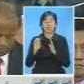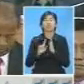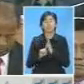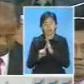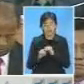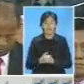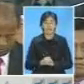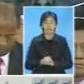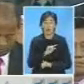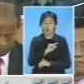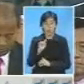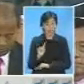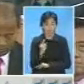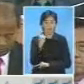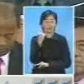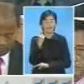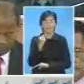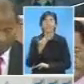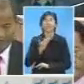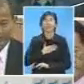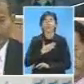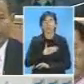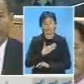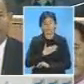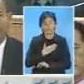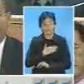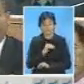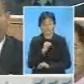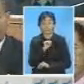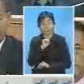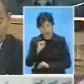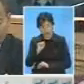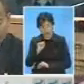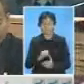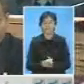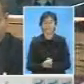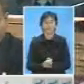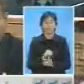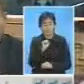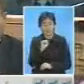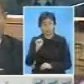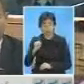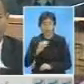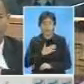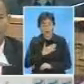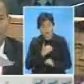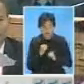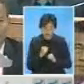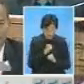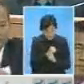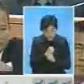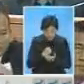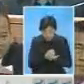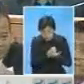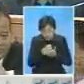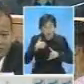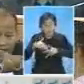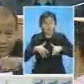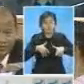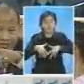วันแรกเลยครับเราเองนั้นก็ถือว่าเป็นสสในพื้นที่ที่มีโอกาสแล้วจะต้องทำสิ่งดีๆให้กับพี่น้องประชาช